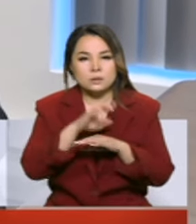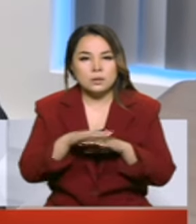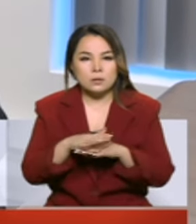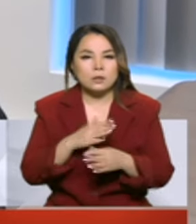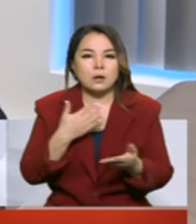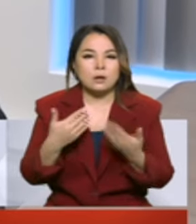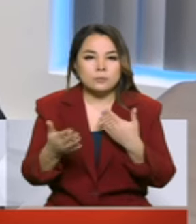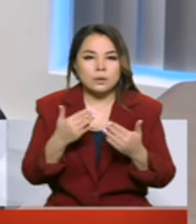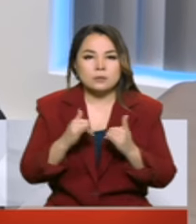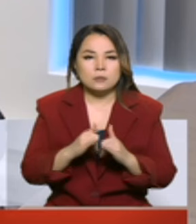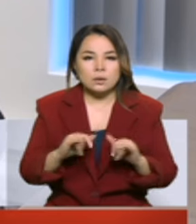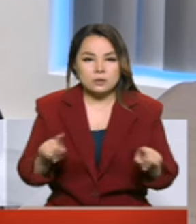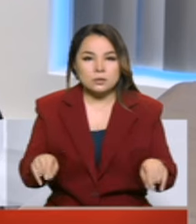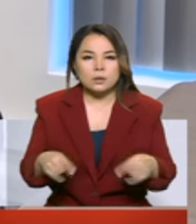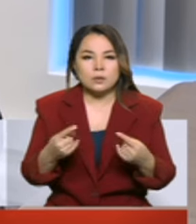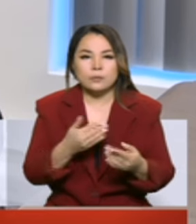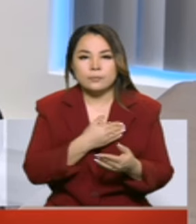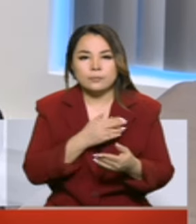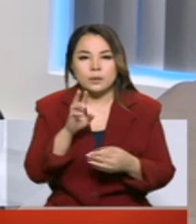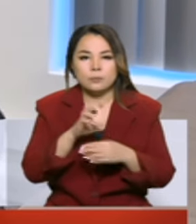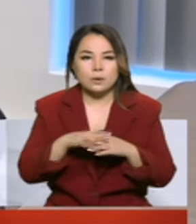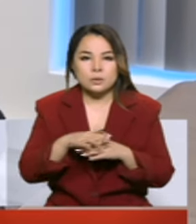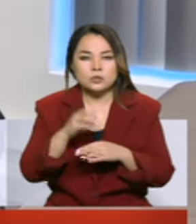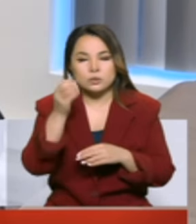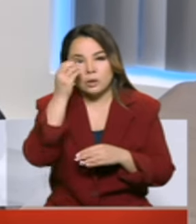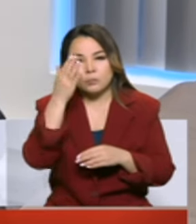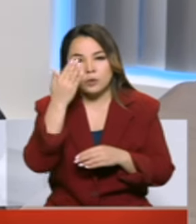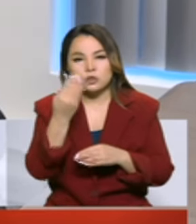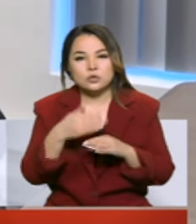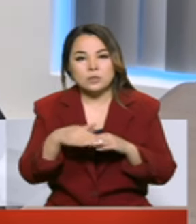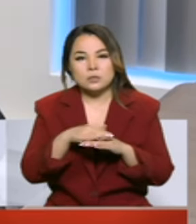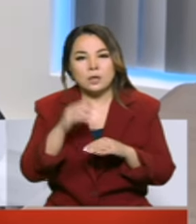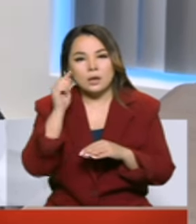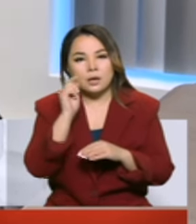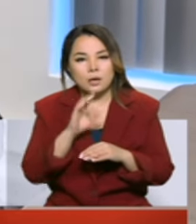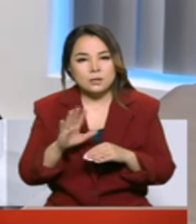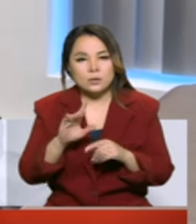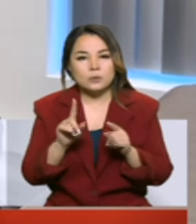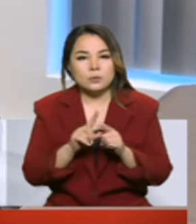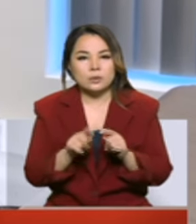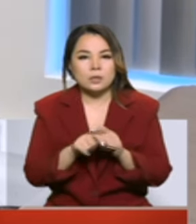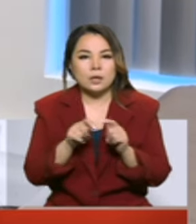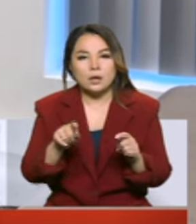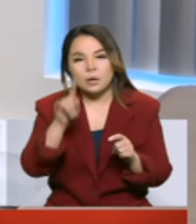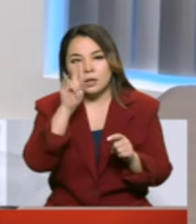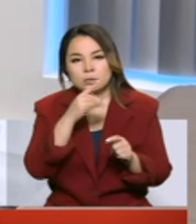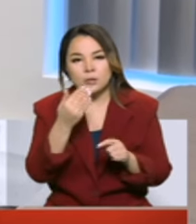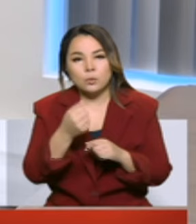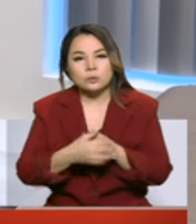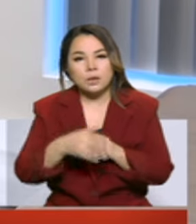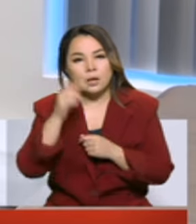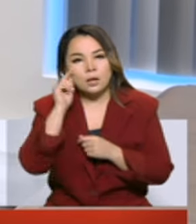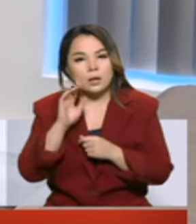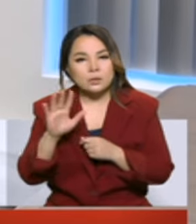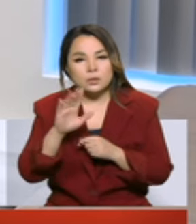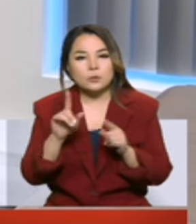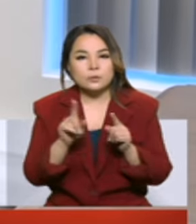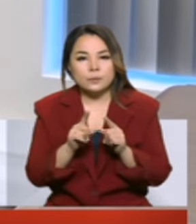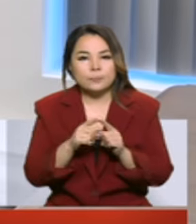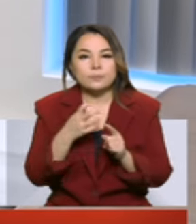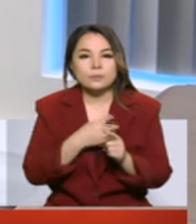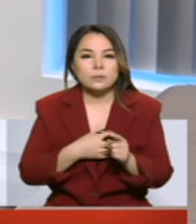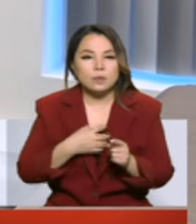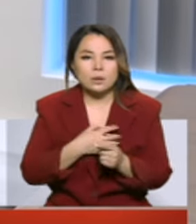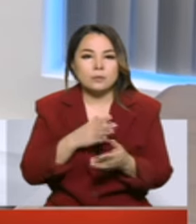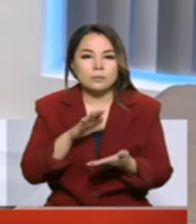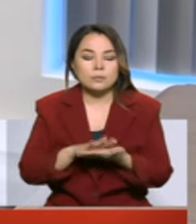қарым-қатынасты жандандыруға сеп болмақ. Батыс Жапонияны Шығыс Азиядағы хаб ретінде қарайтын секілді. Қазақстанда Орта Азия аймағына шығатын негізгі